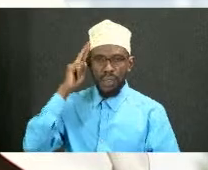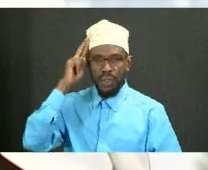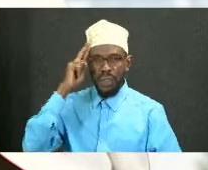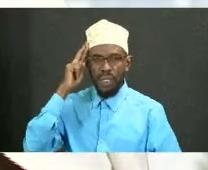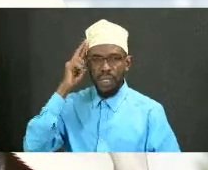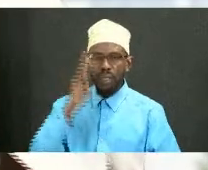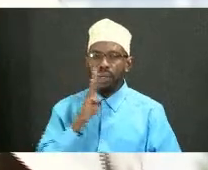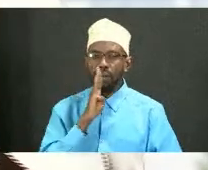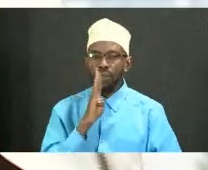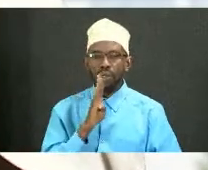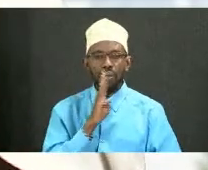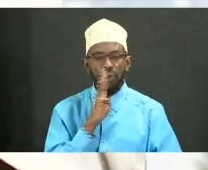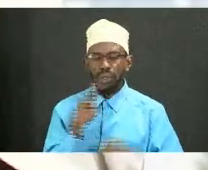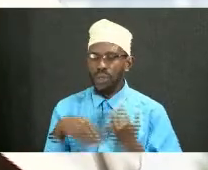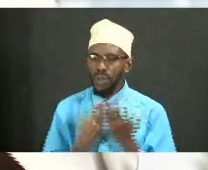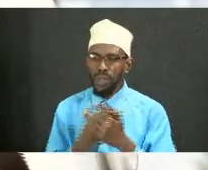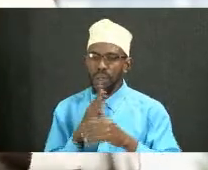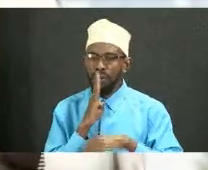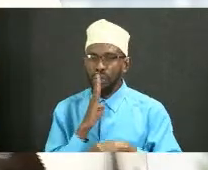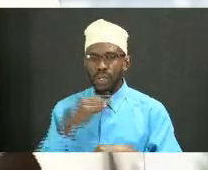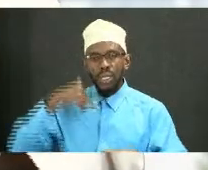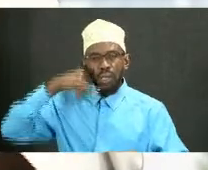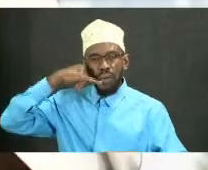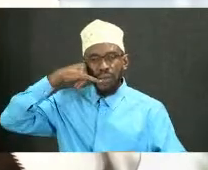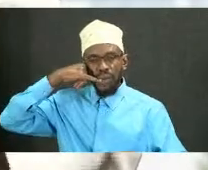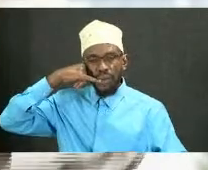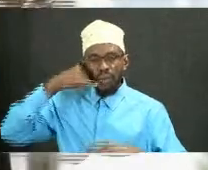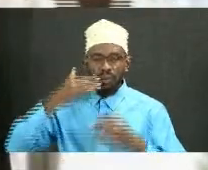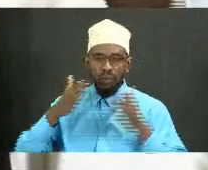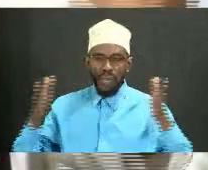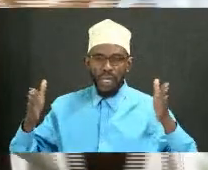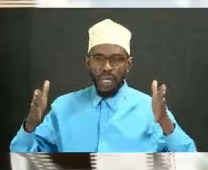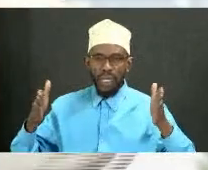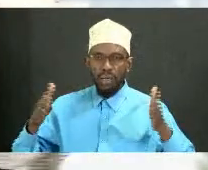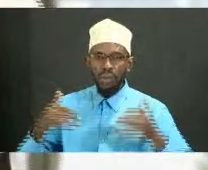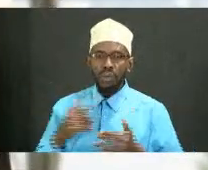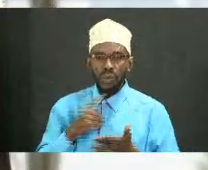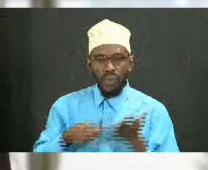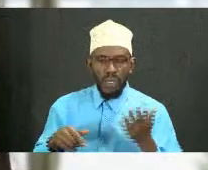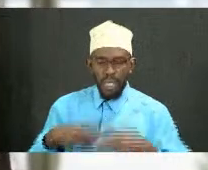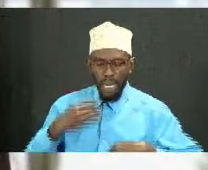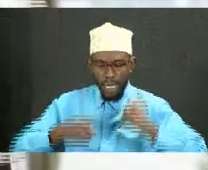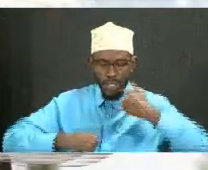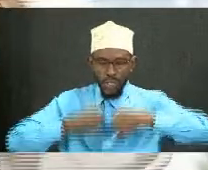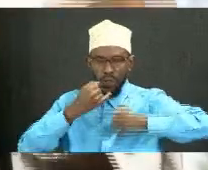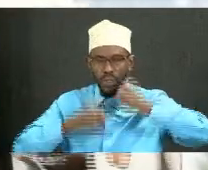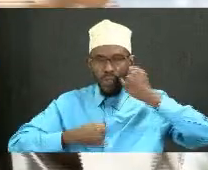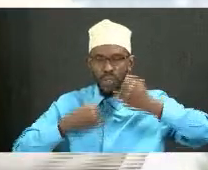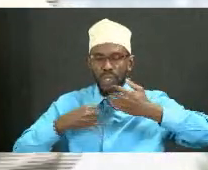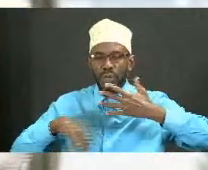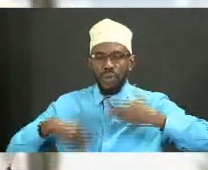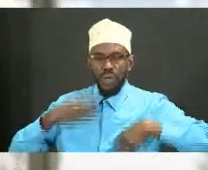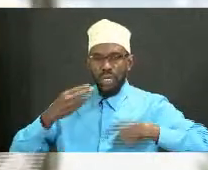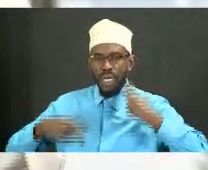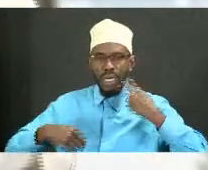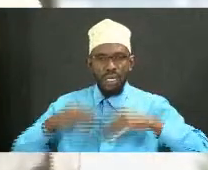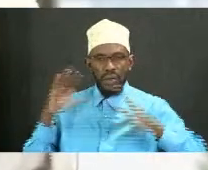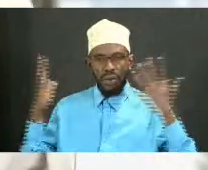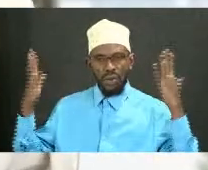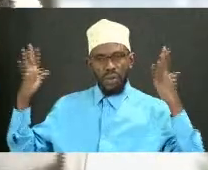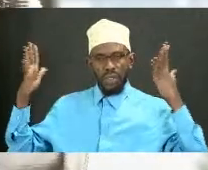dharura, lakini sio kukopa tu kwamba mimi nataka simu kubwa, nataka sijui nini, nataka kujifurahisha, nataka kwenda holiday, nataka